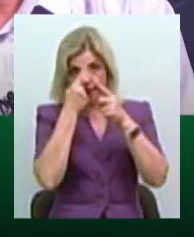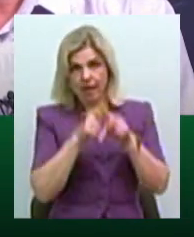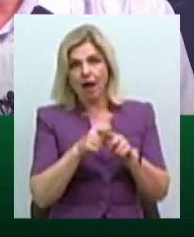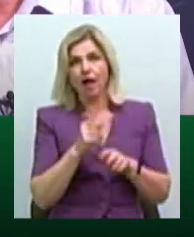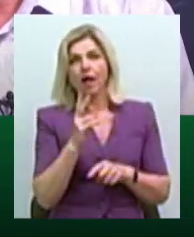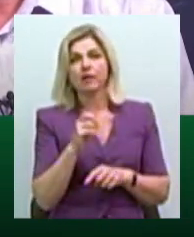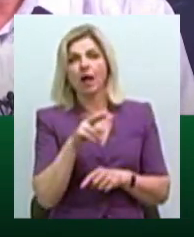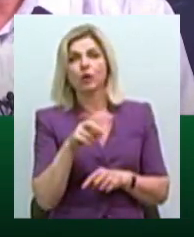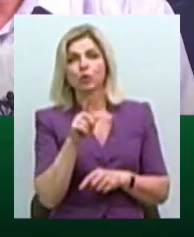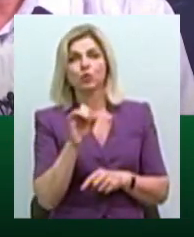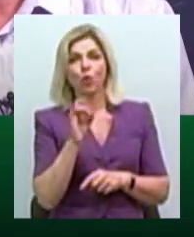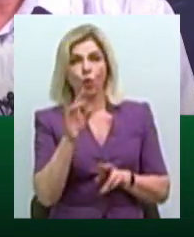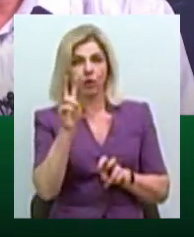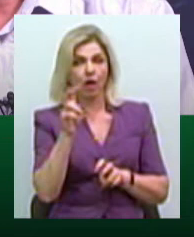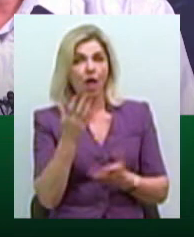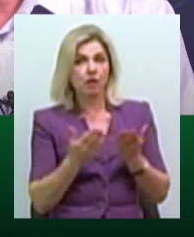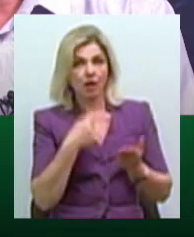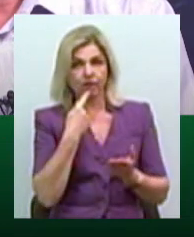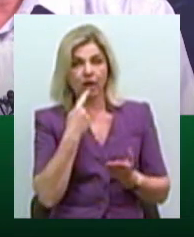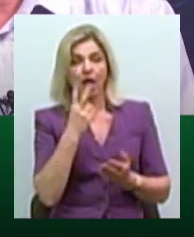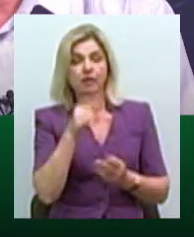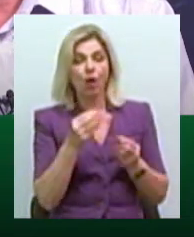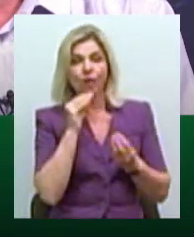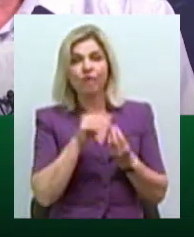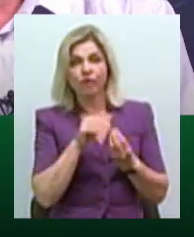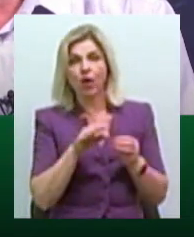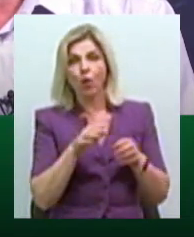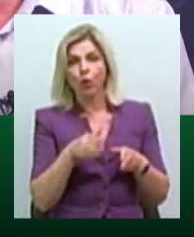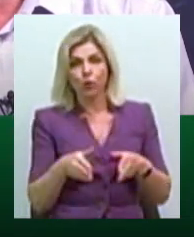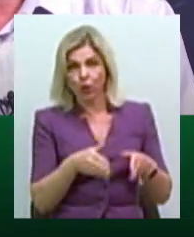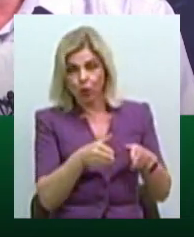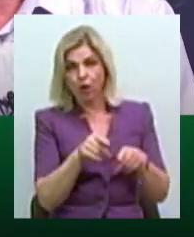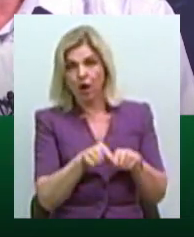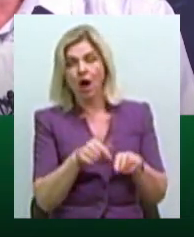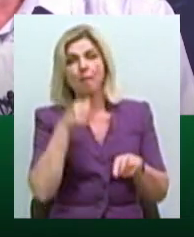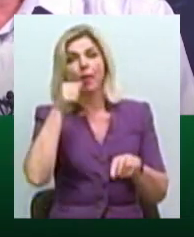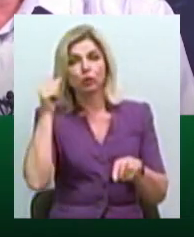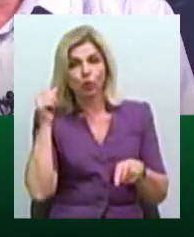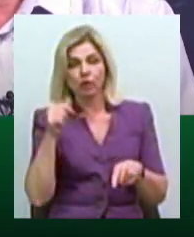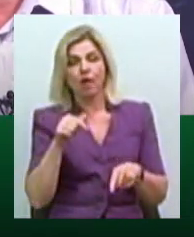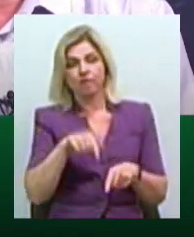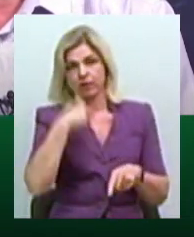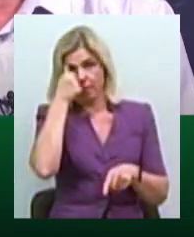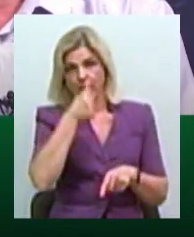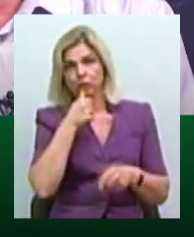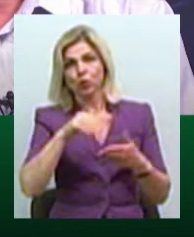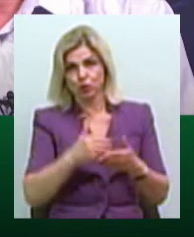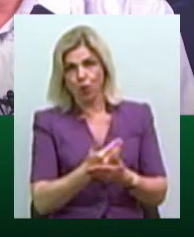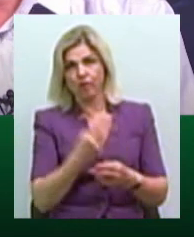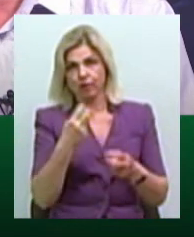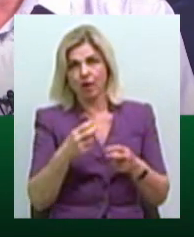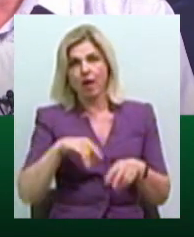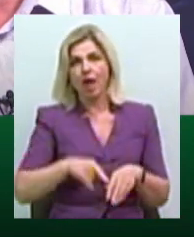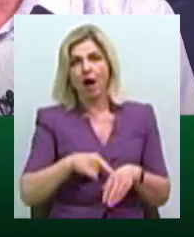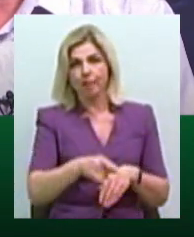року на цій самій ділянці знову ямковий ремонт, це значить, що минулого року ремонт був неякісний. Технадзор должен прийняти роботи.